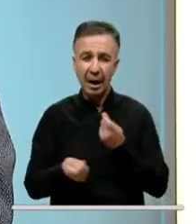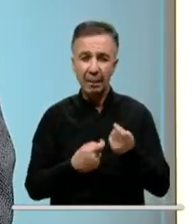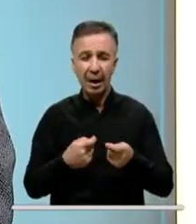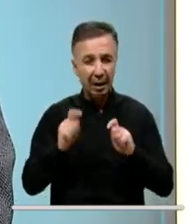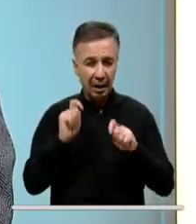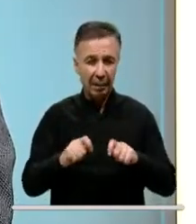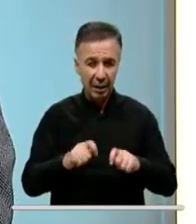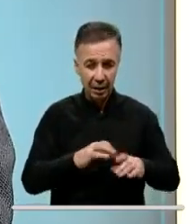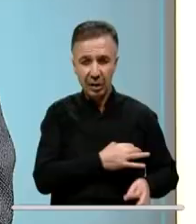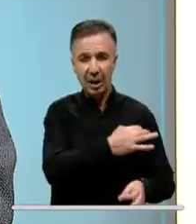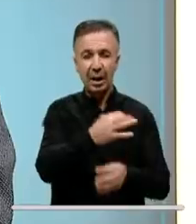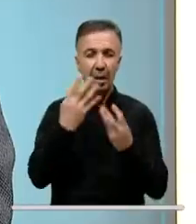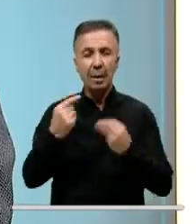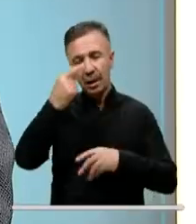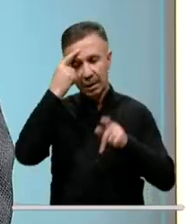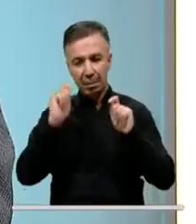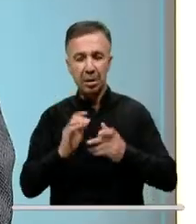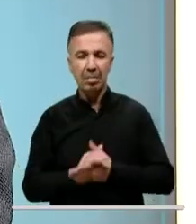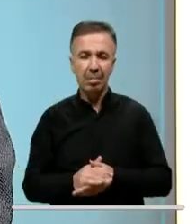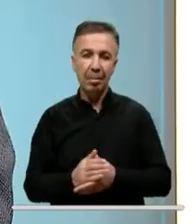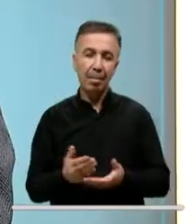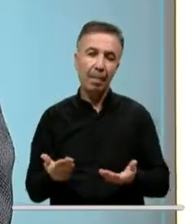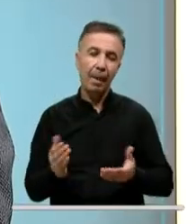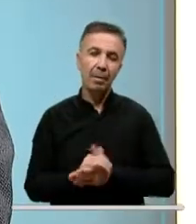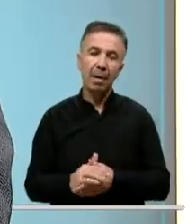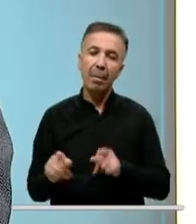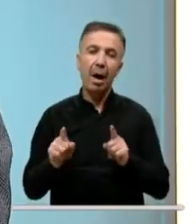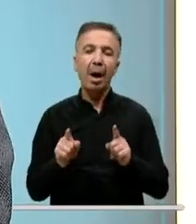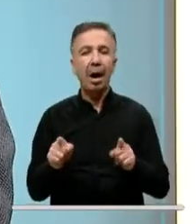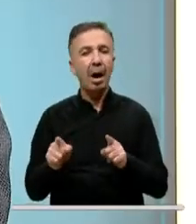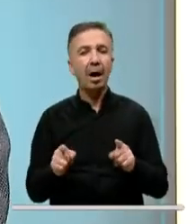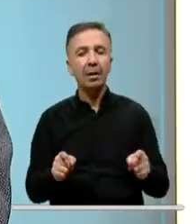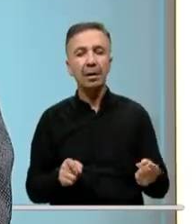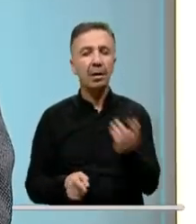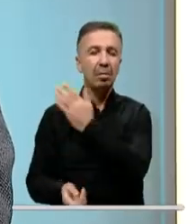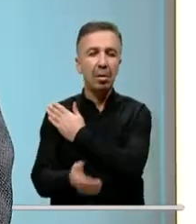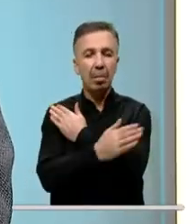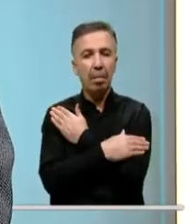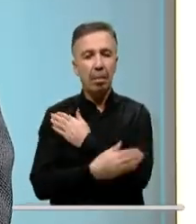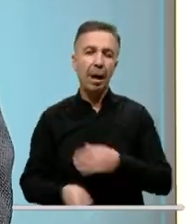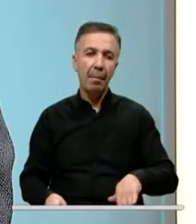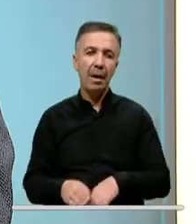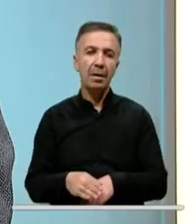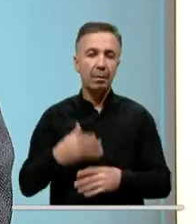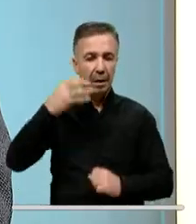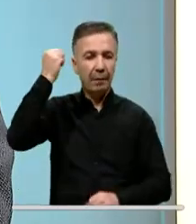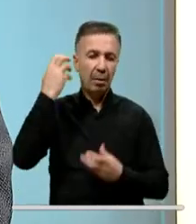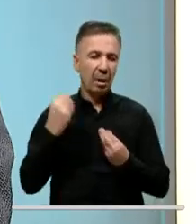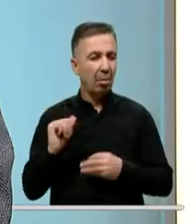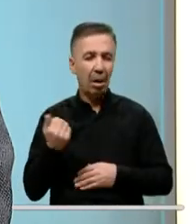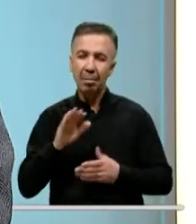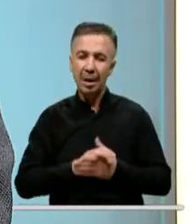eden kimselerden eylesin. Yoksa hangi bez bize kefen olacakmış? Bunlar hiç önemli değil. Şu